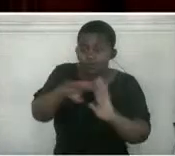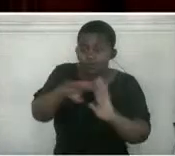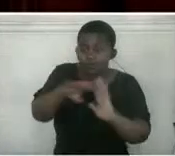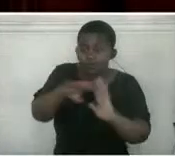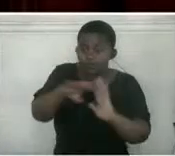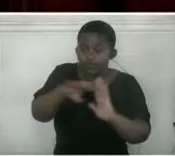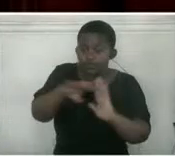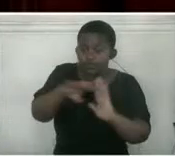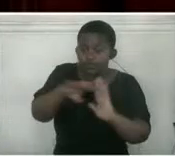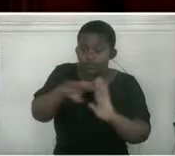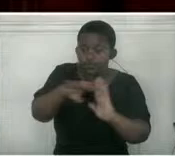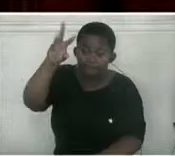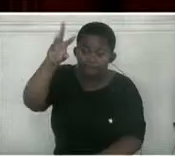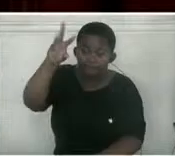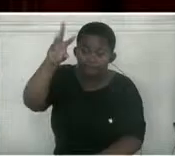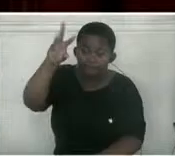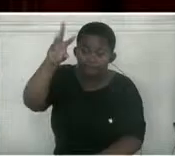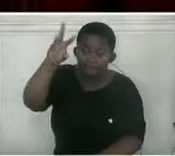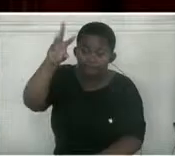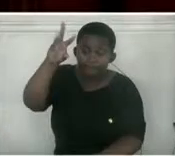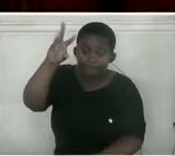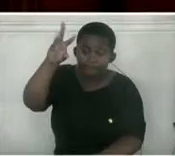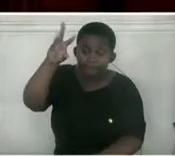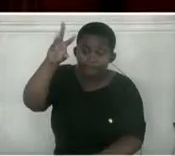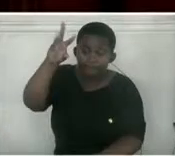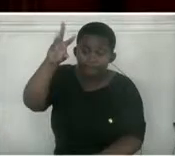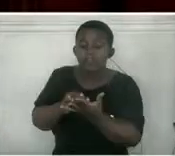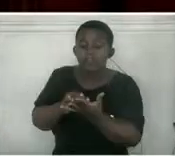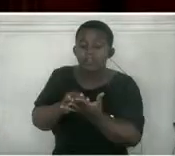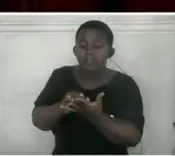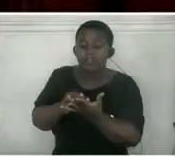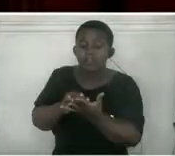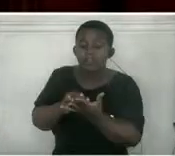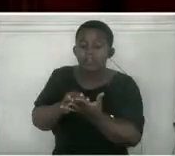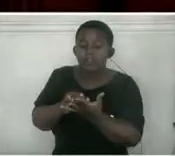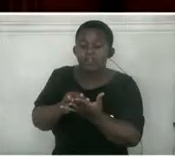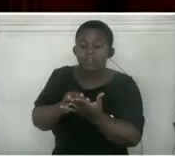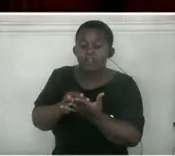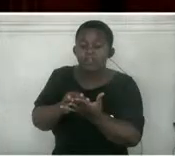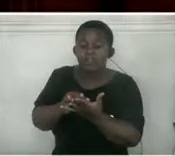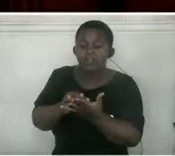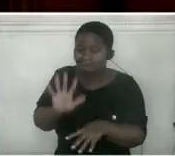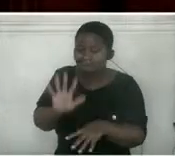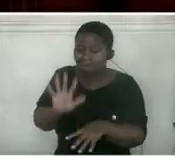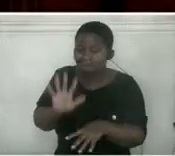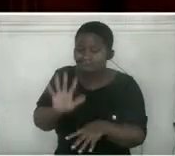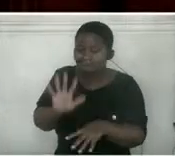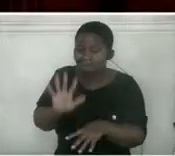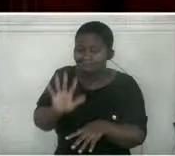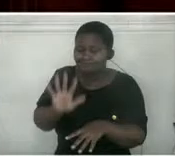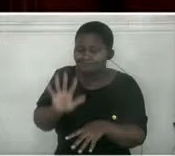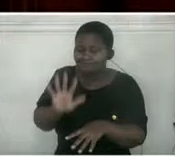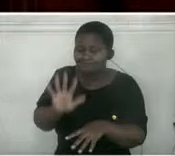uma bahlanganisa izicelo zabo zizonke zizodinga imali engu